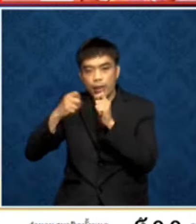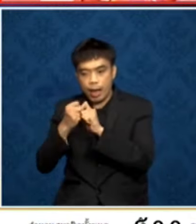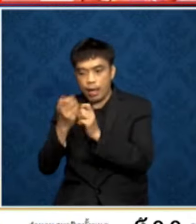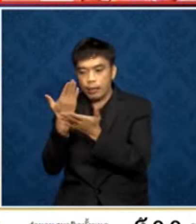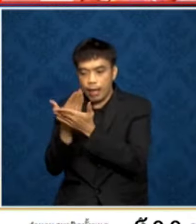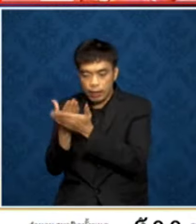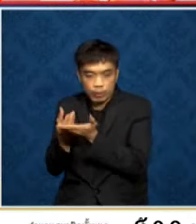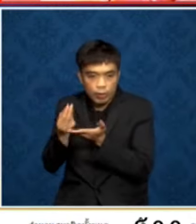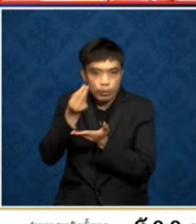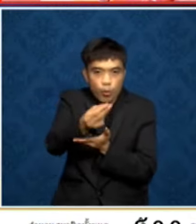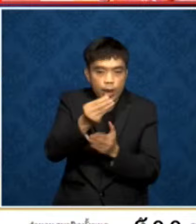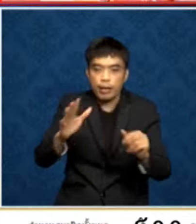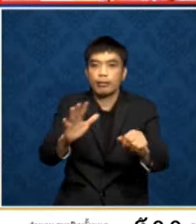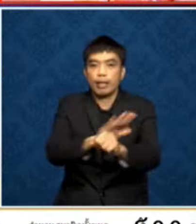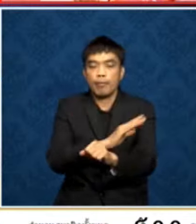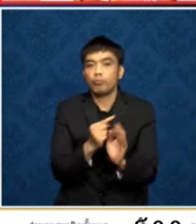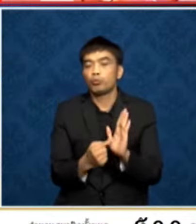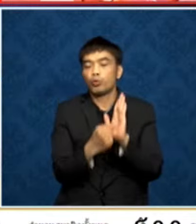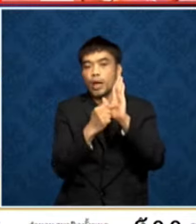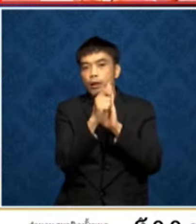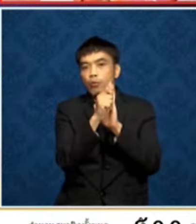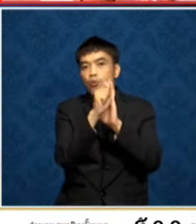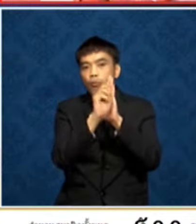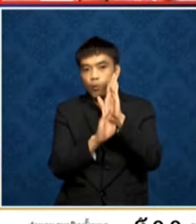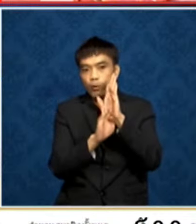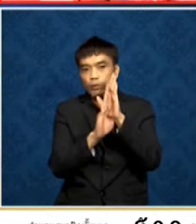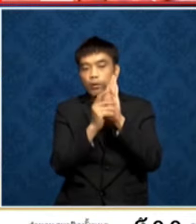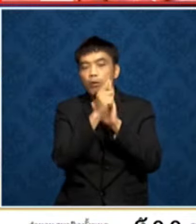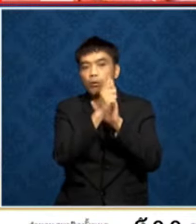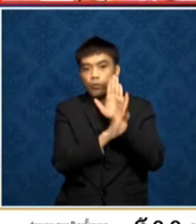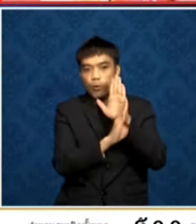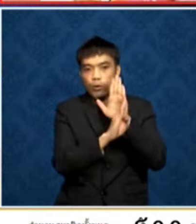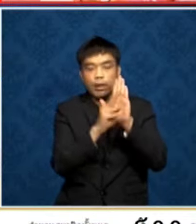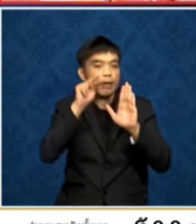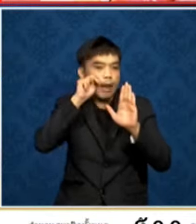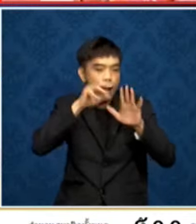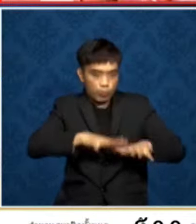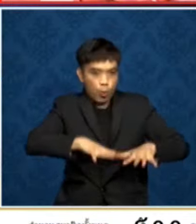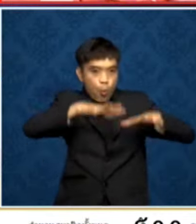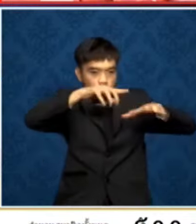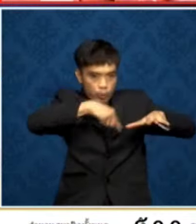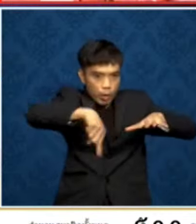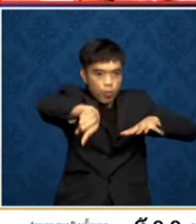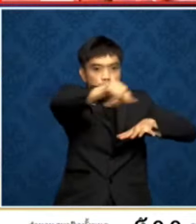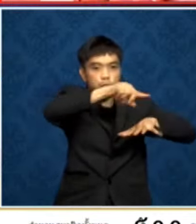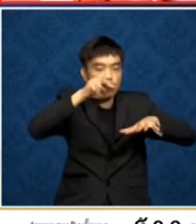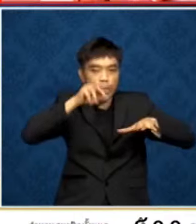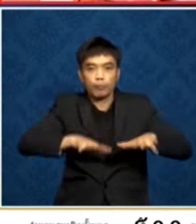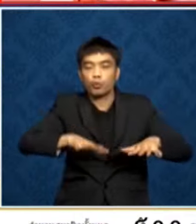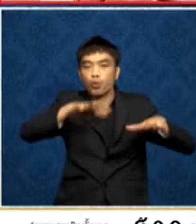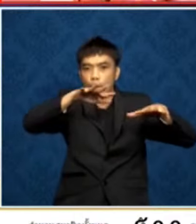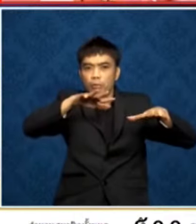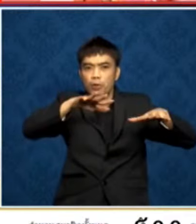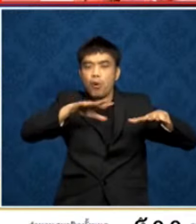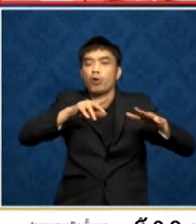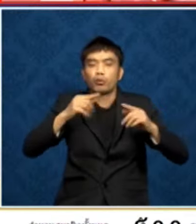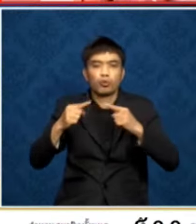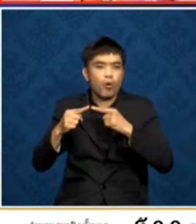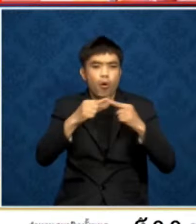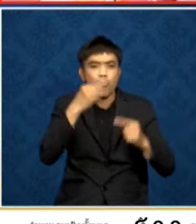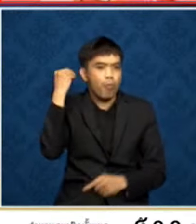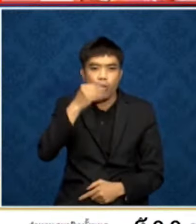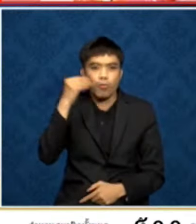ที่ตัวอย่างจังหวัดอุบลราชธานีนะคะพื้นที่ประสบภัยน้ำท่วมค่ะประสบภัยน้ำท่วมอย่างต่อเนื่อง